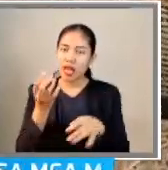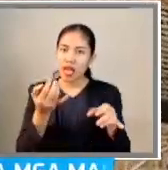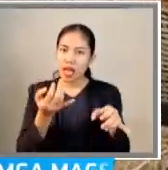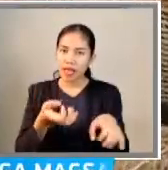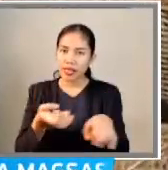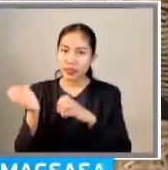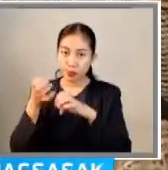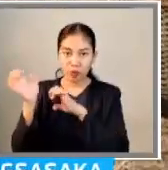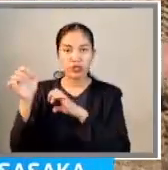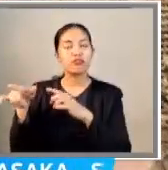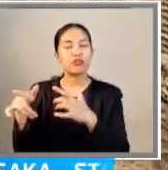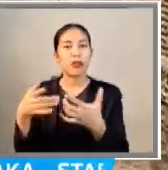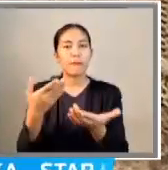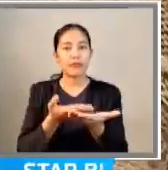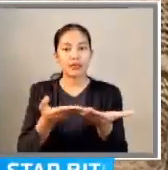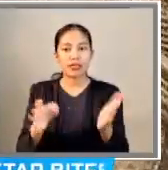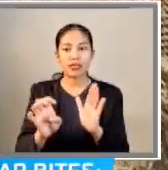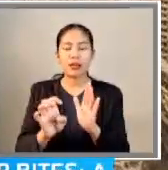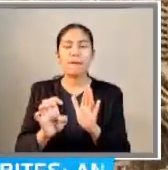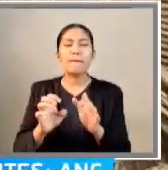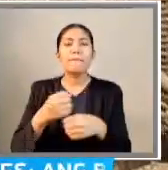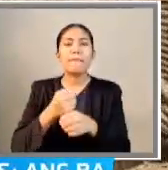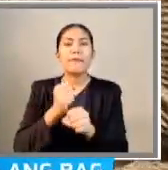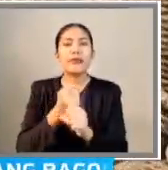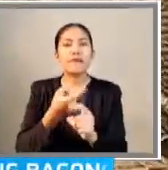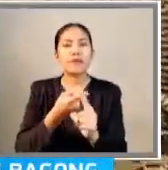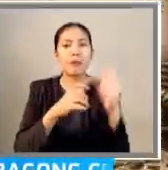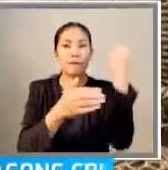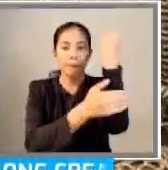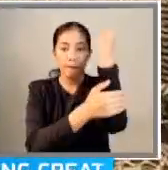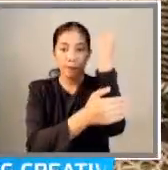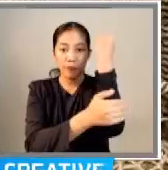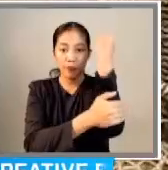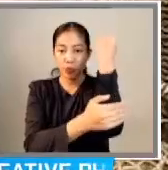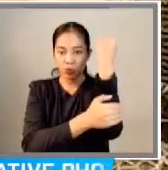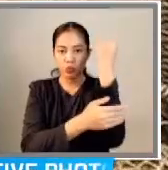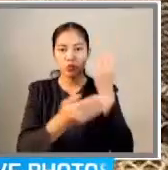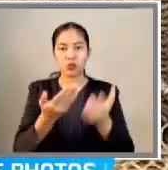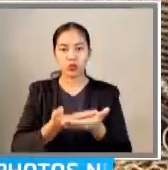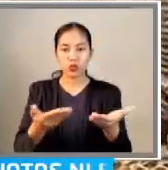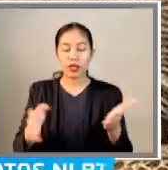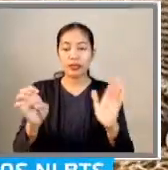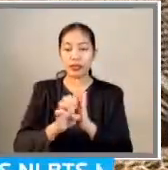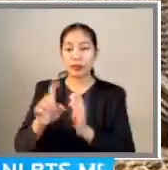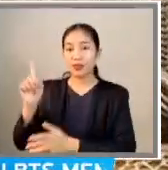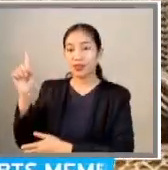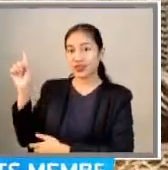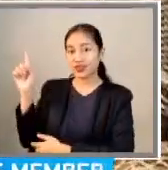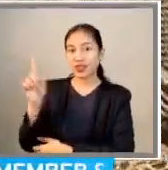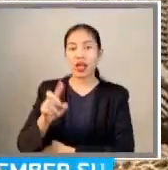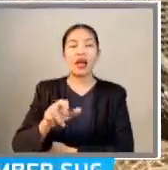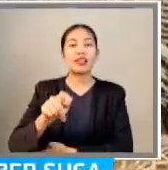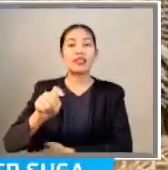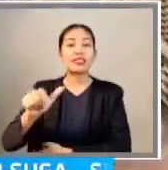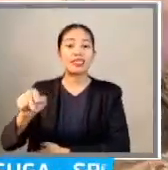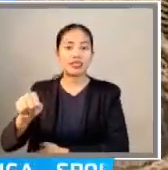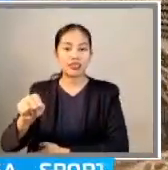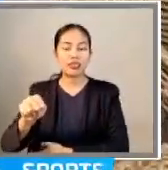kagaya nitong bamboo lamp at mga rattan na mga mat kagaya nito. At kasama natin ngayon